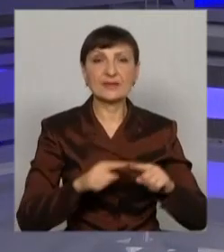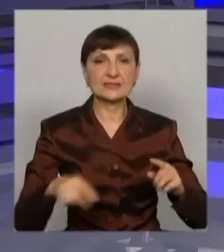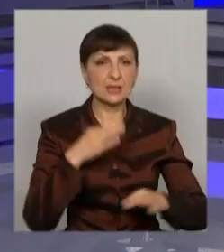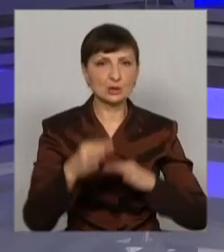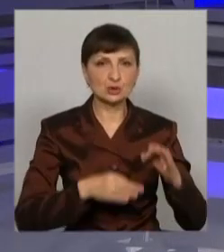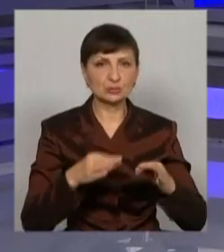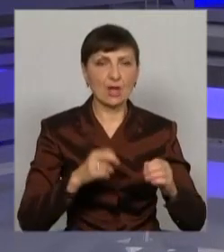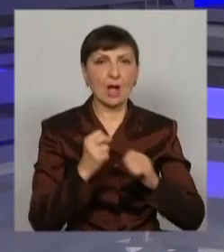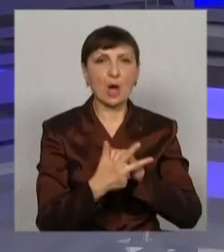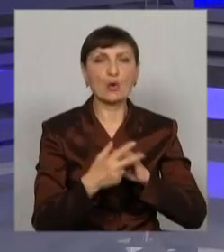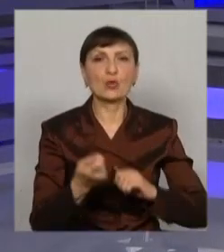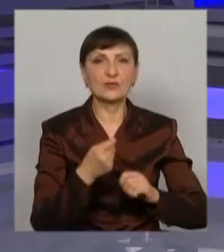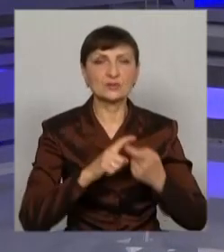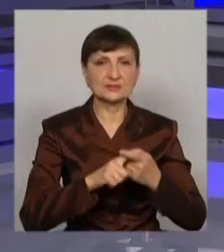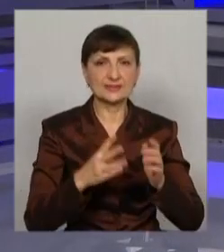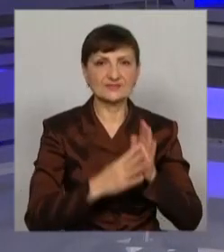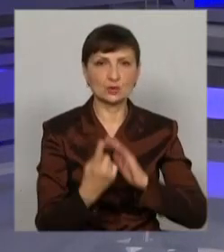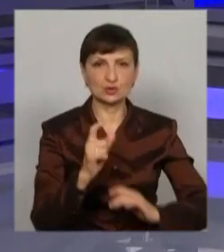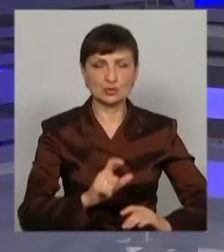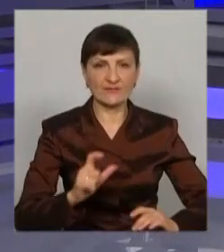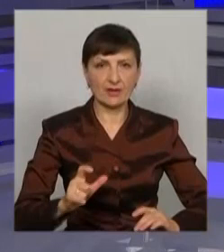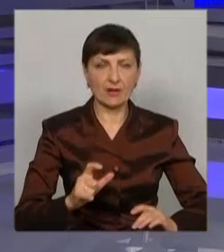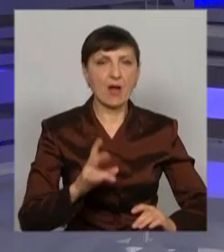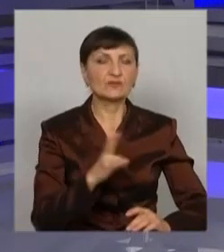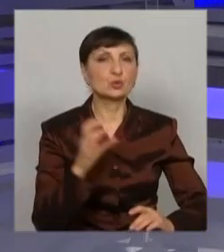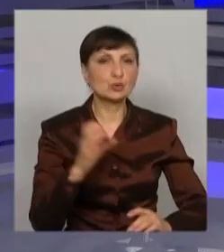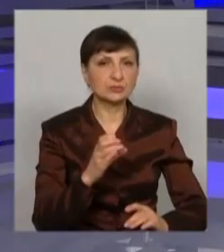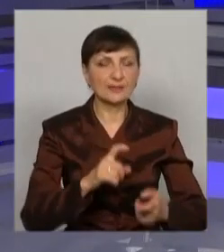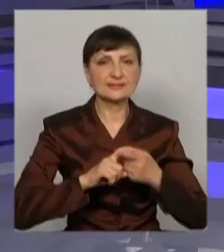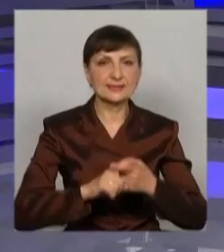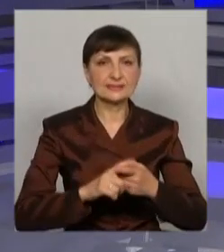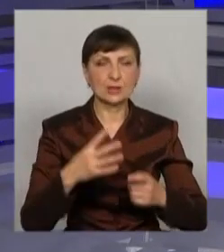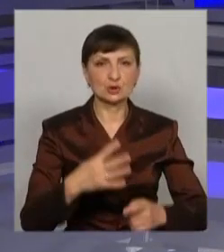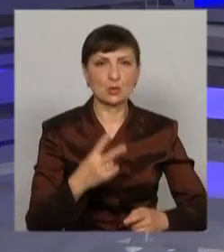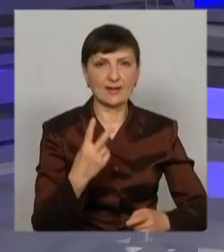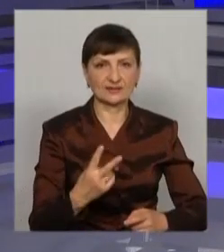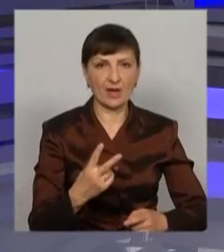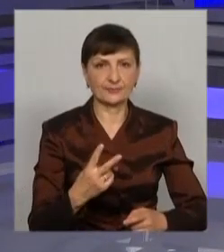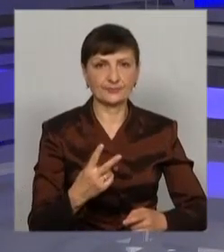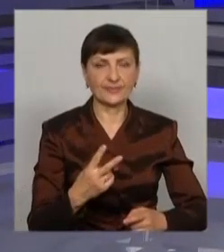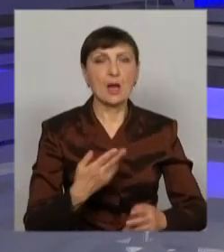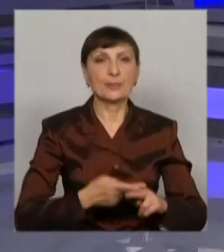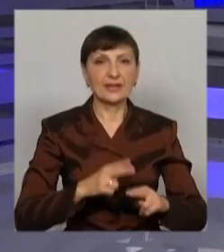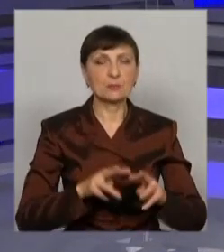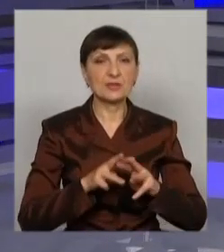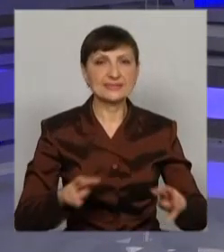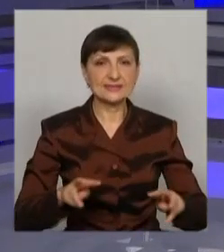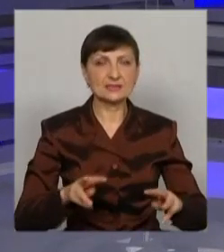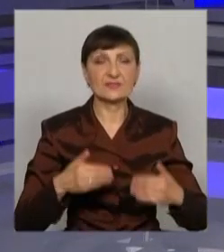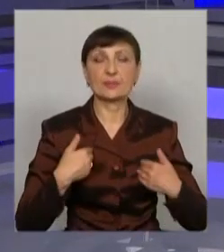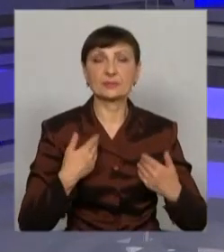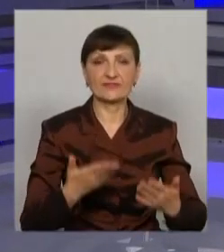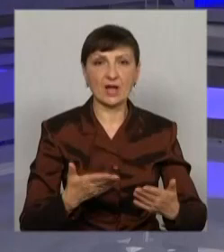сутки ковидом заразился 91 человек. В столице инфекцию подхватили 42 жителя. При этом в министерстве